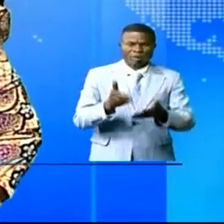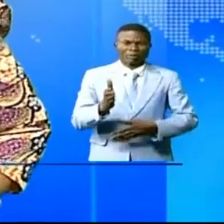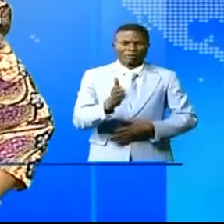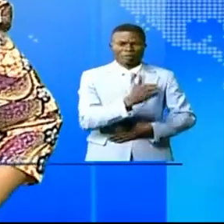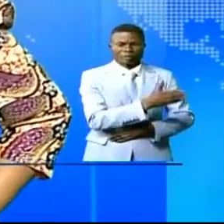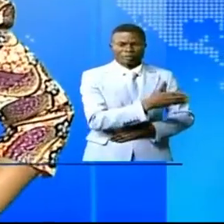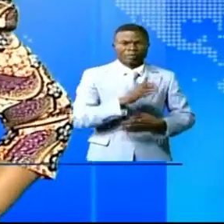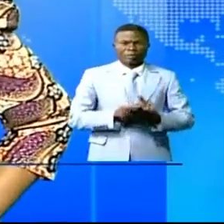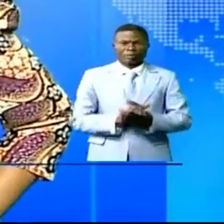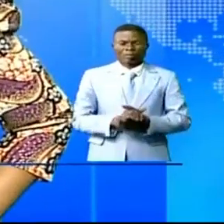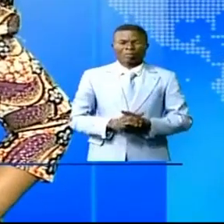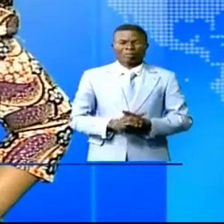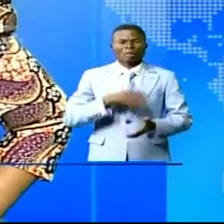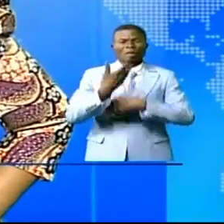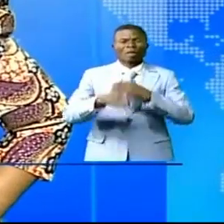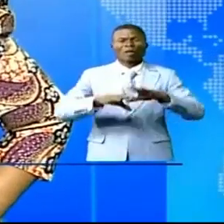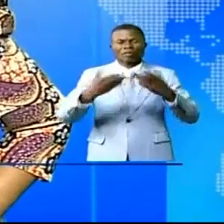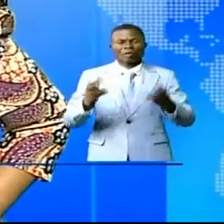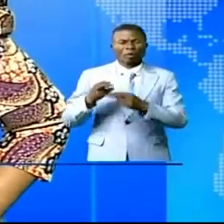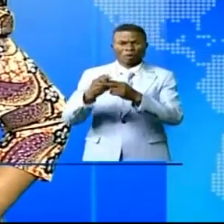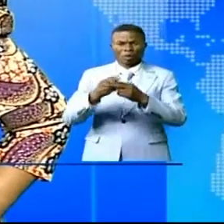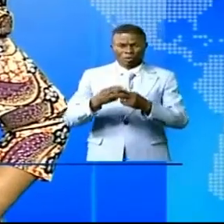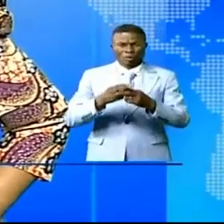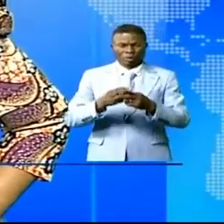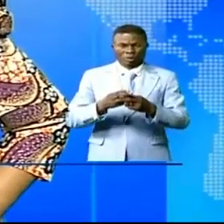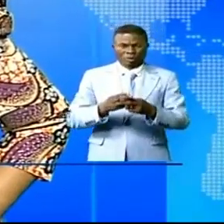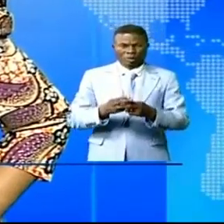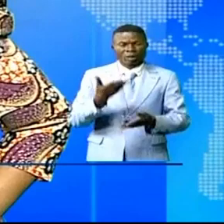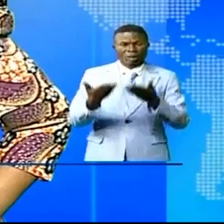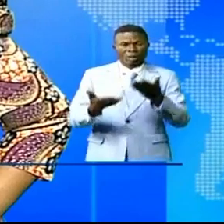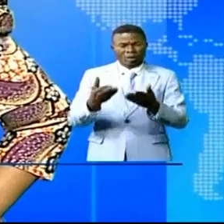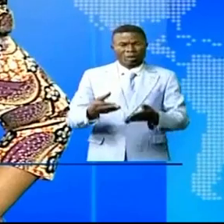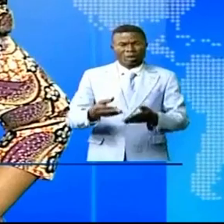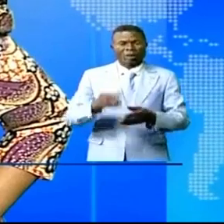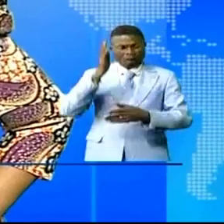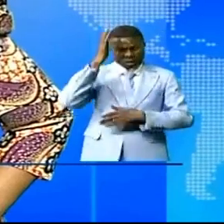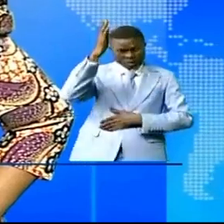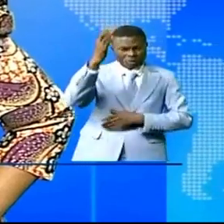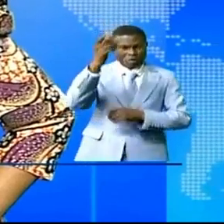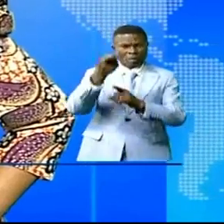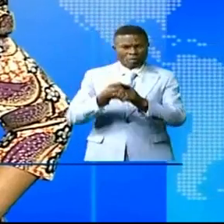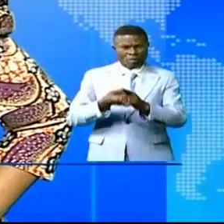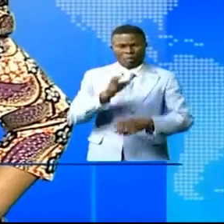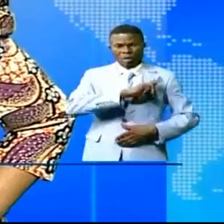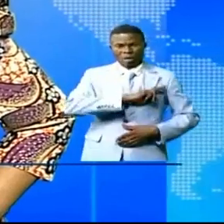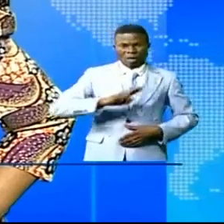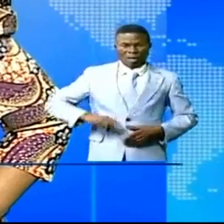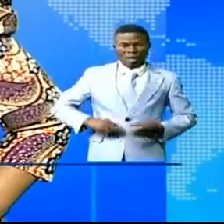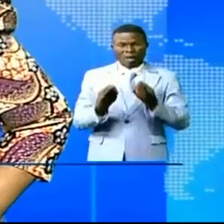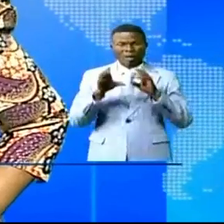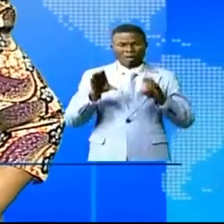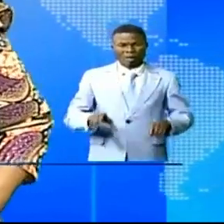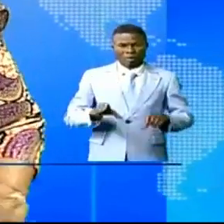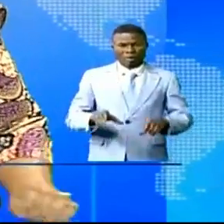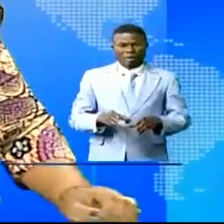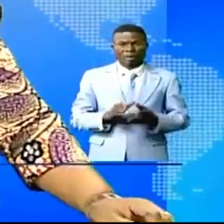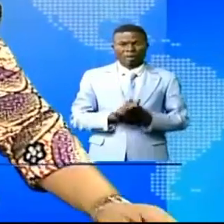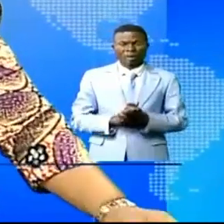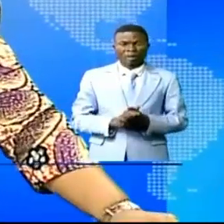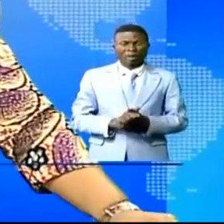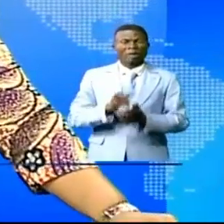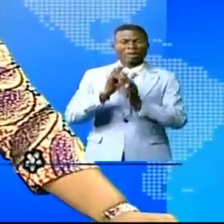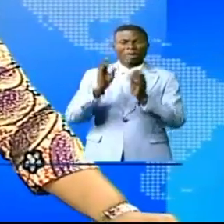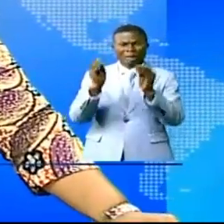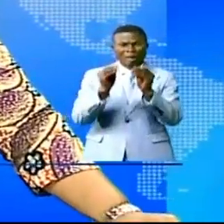comment assurer la sécurité de patrons soient qui sera dans les tout prochains mois en république démocratique du congo et bien une table ronde